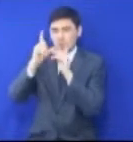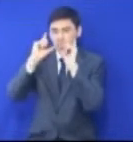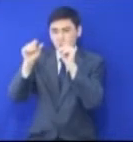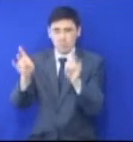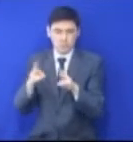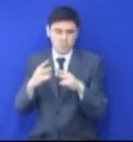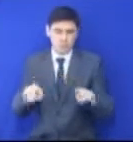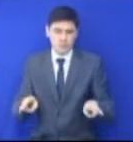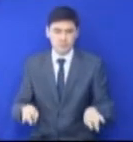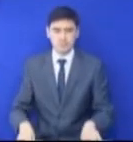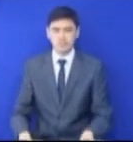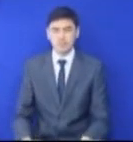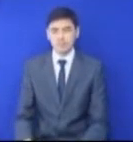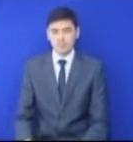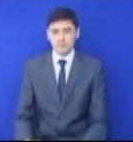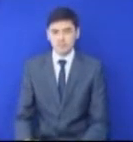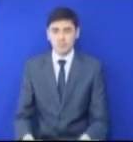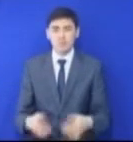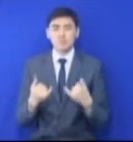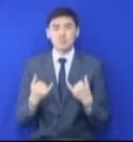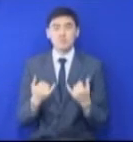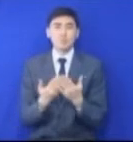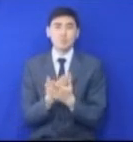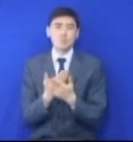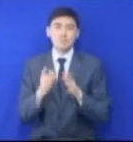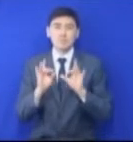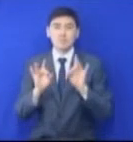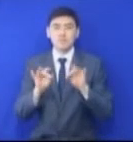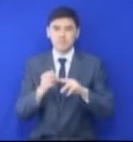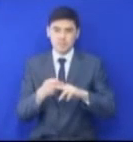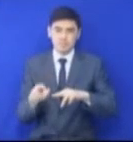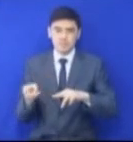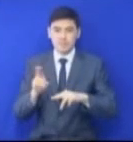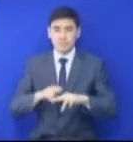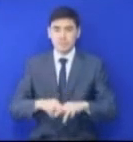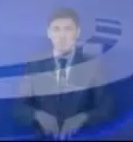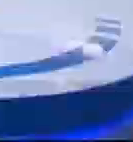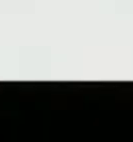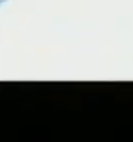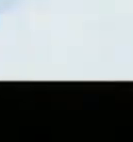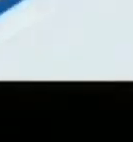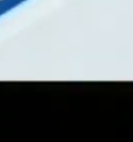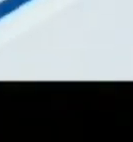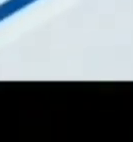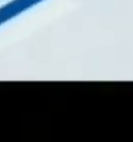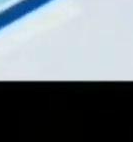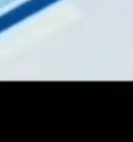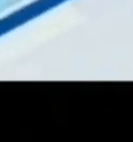города. И таковы были новости этого дня. Всего вам доброго и до встречи.